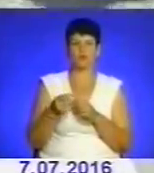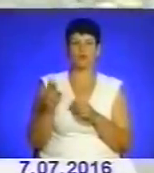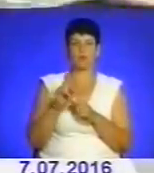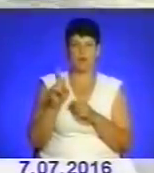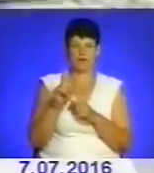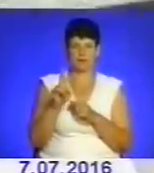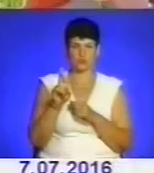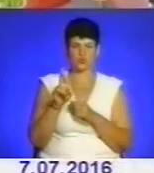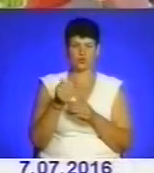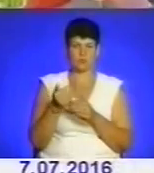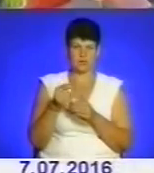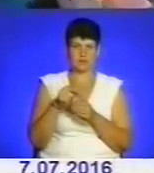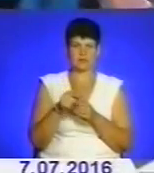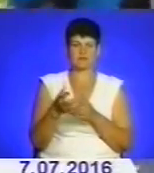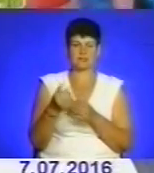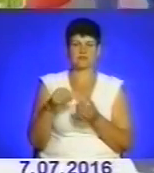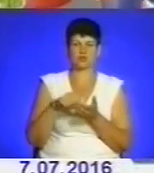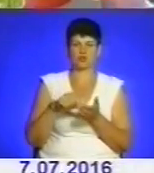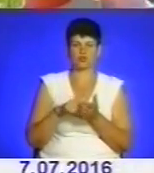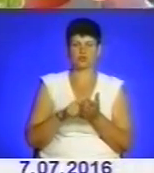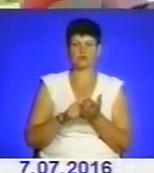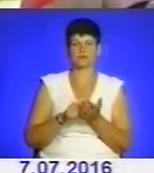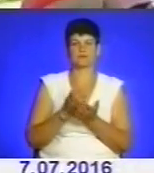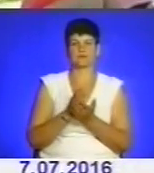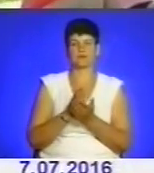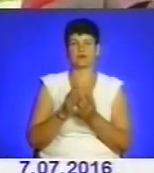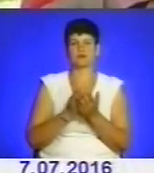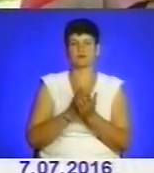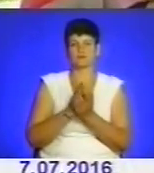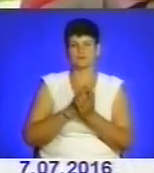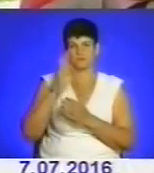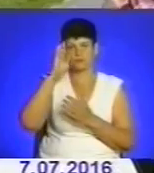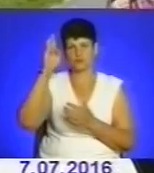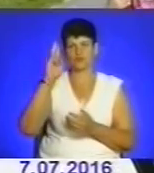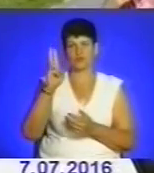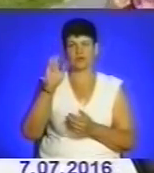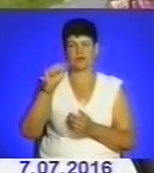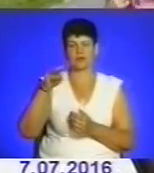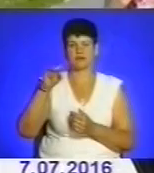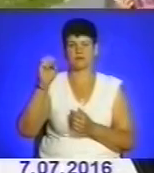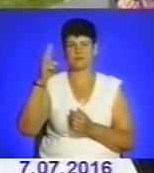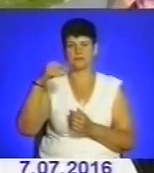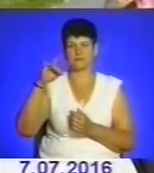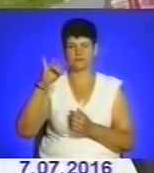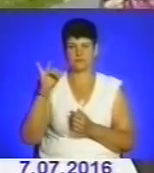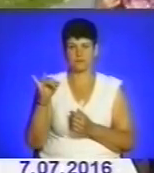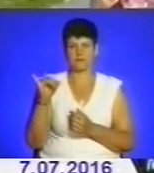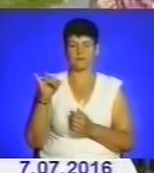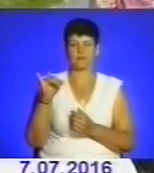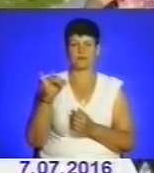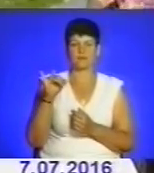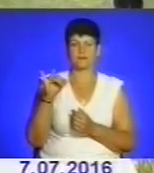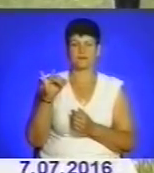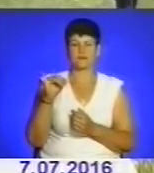п'ятницю, перед тим взявши участь в божественній літургії в архікатедральному соборі непорочного зачаття Діви